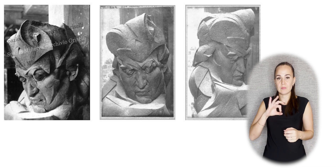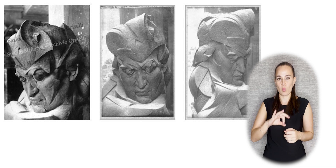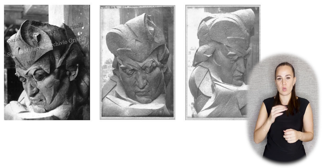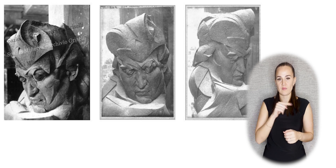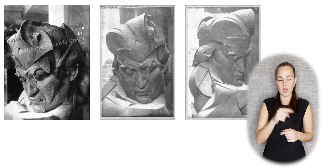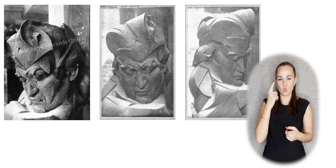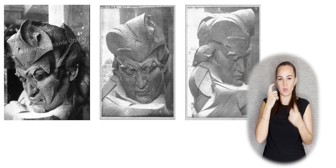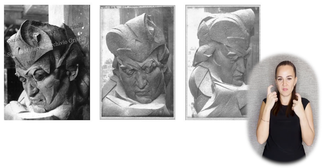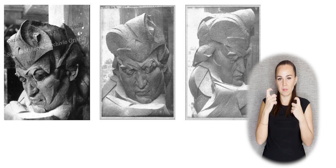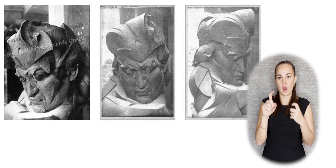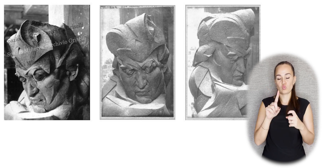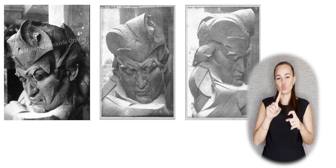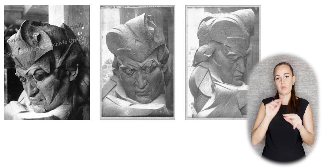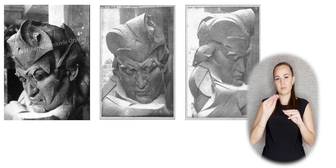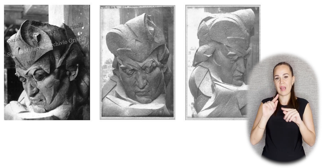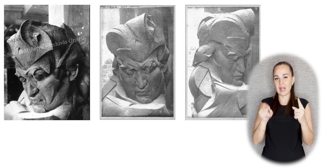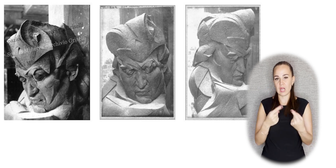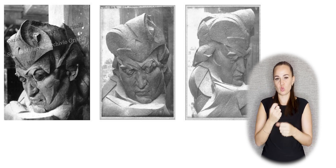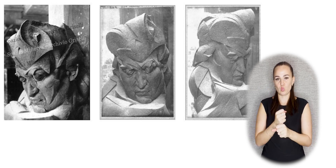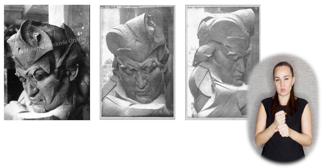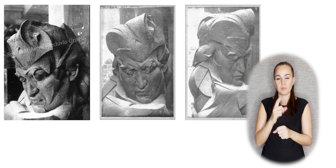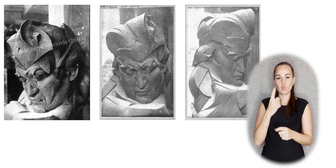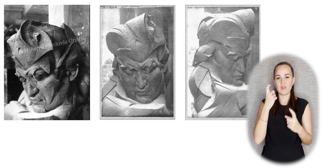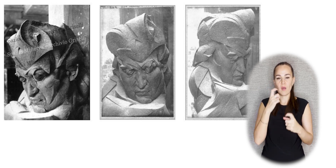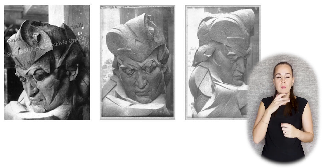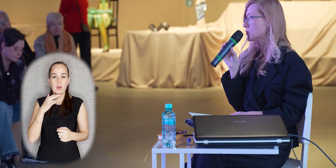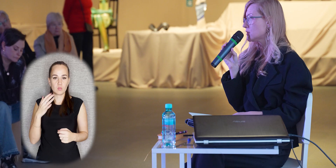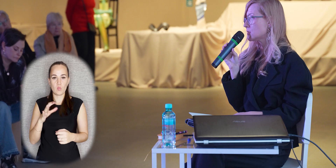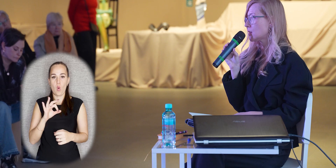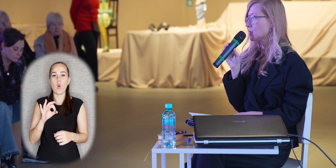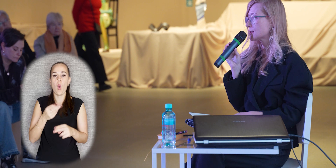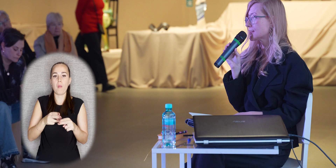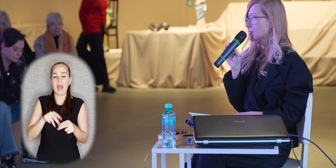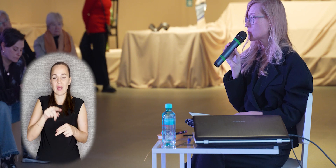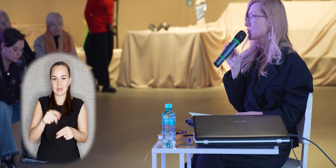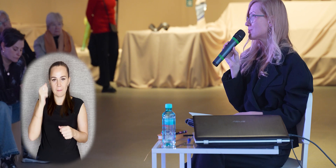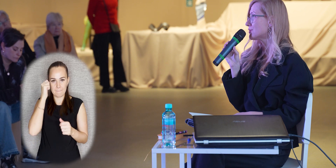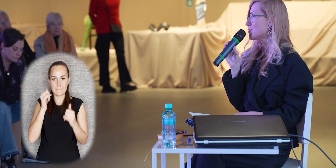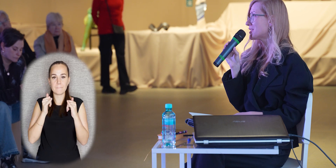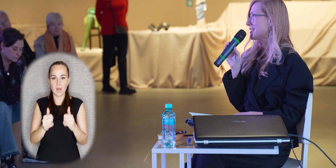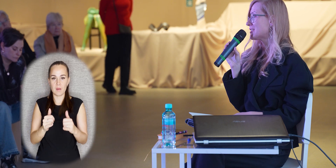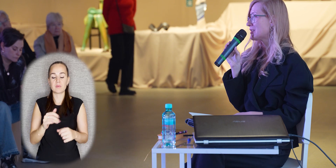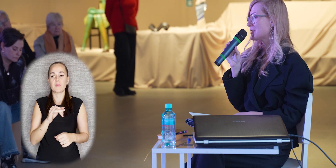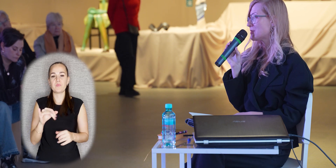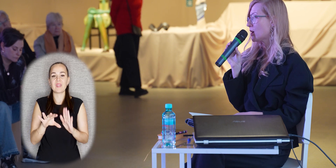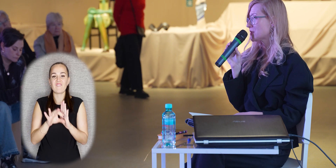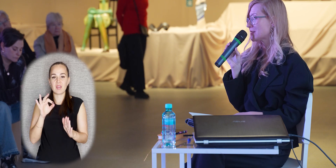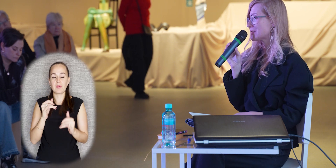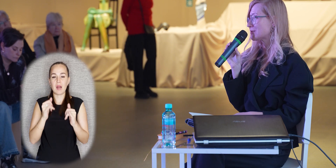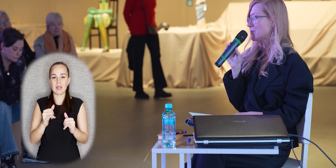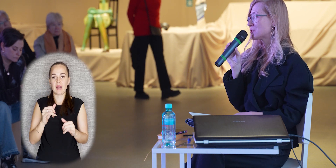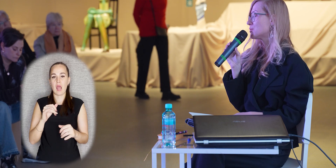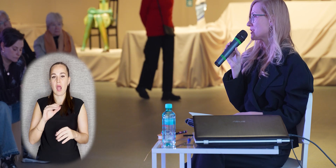информацию, и достаточно много сведений было об этом памятнике. Вообще, для реконструкции мы выбрали те